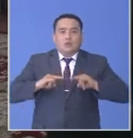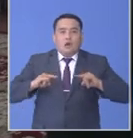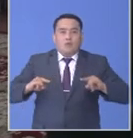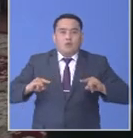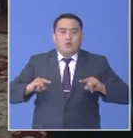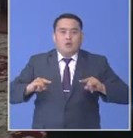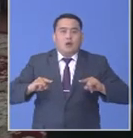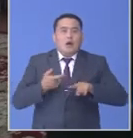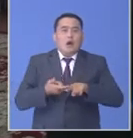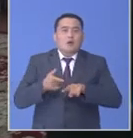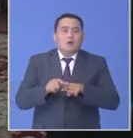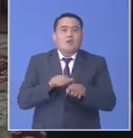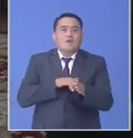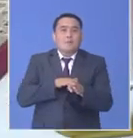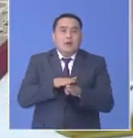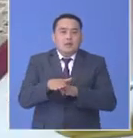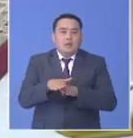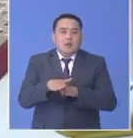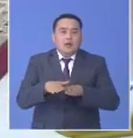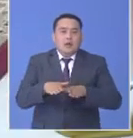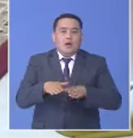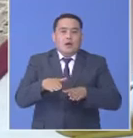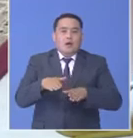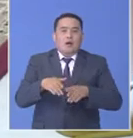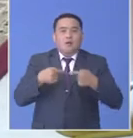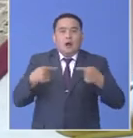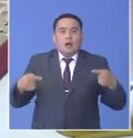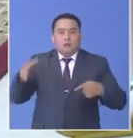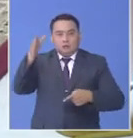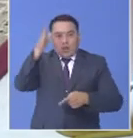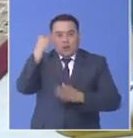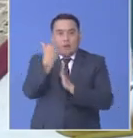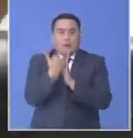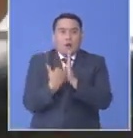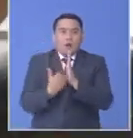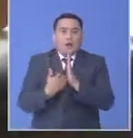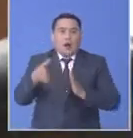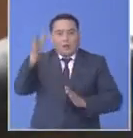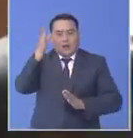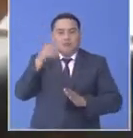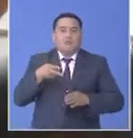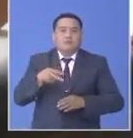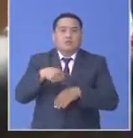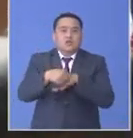руководители, которые реализовывают и предусматривают всесторонние знания по программе развития образования